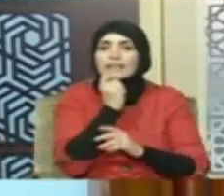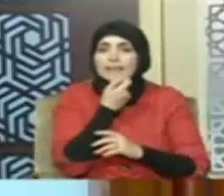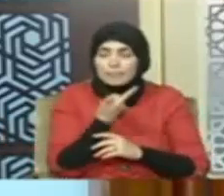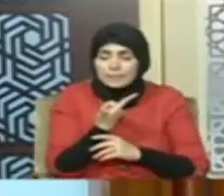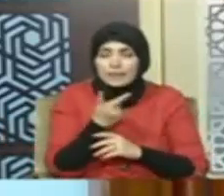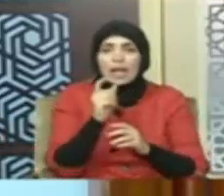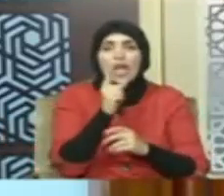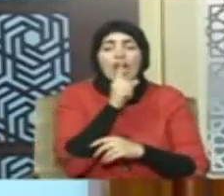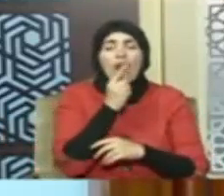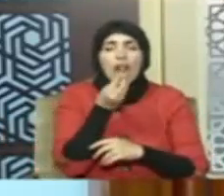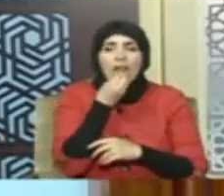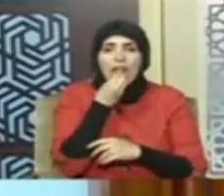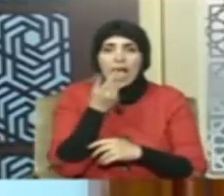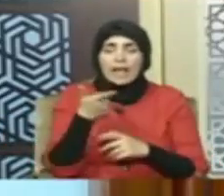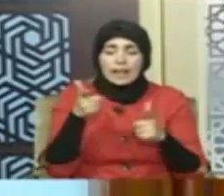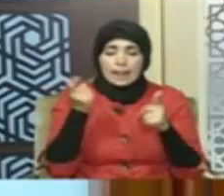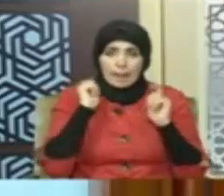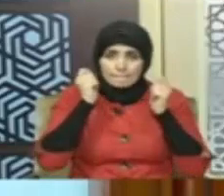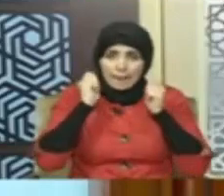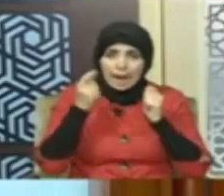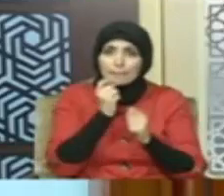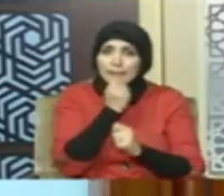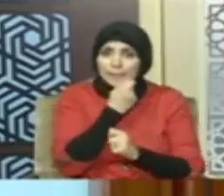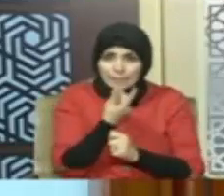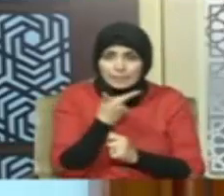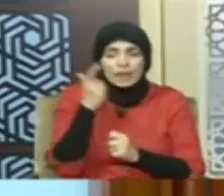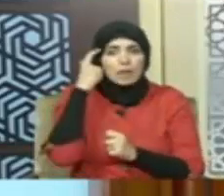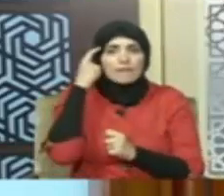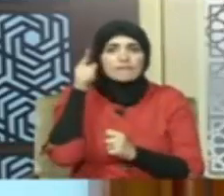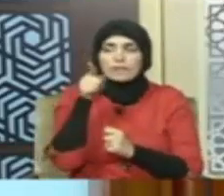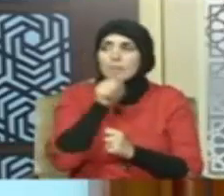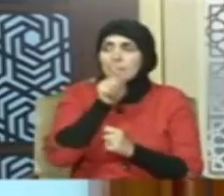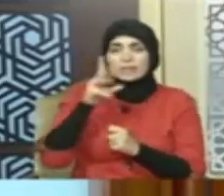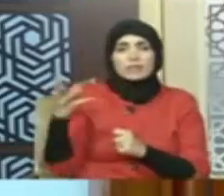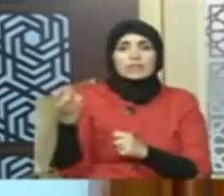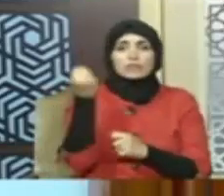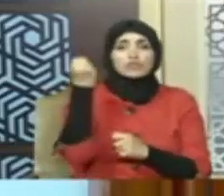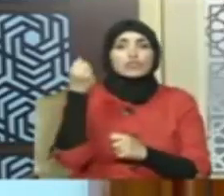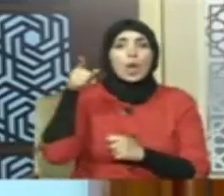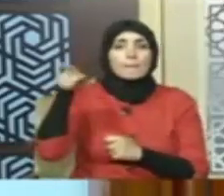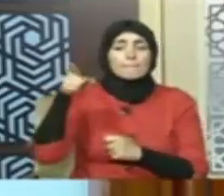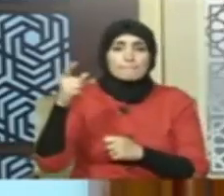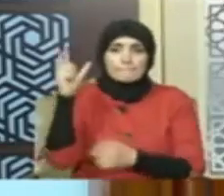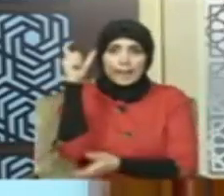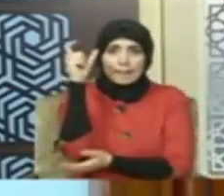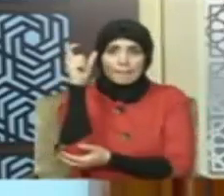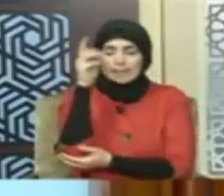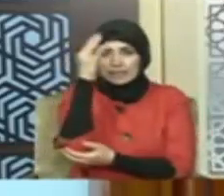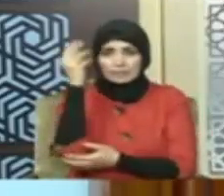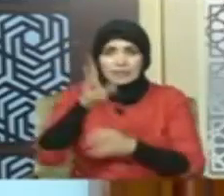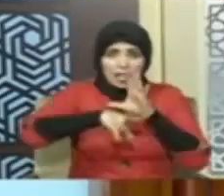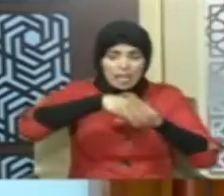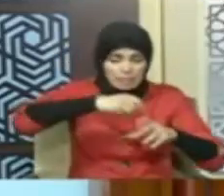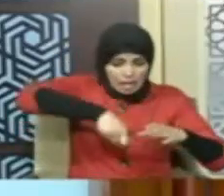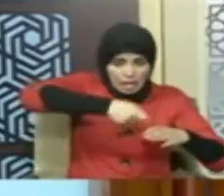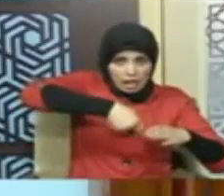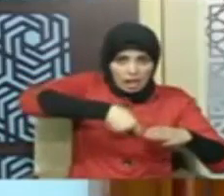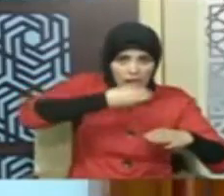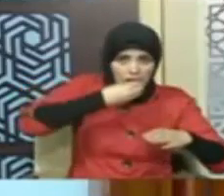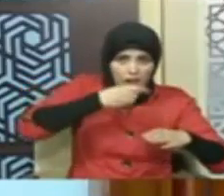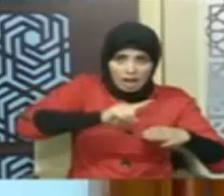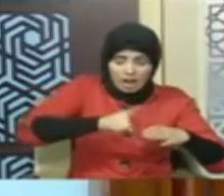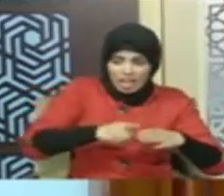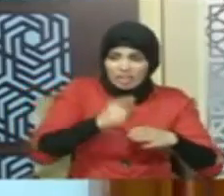الطعام، ولا نسمح بأن تكون أن يكون صاحب المسجد يتحول إلى مطبخ يؤذي الناس